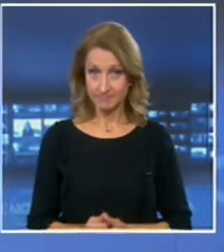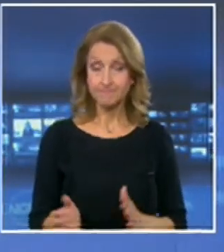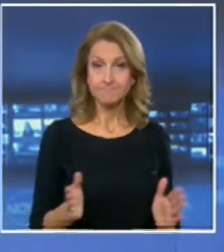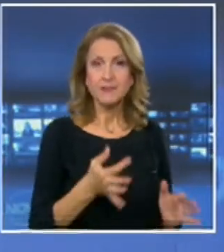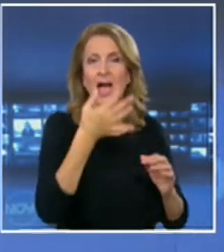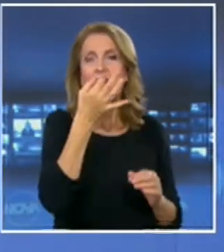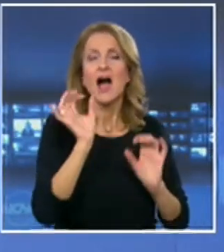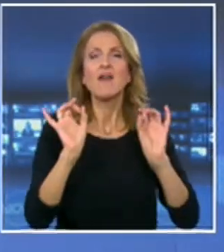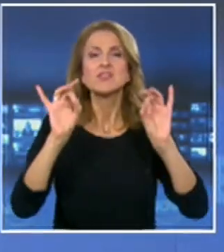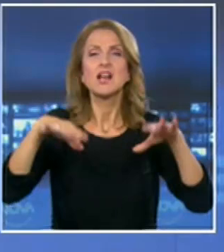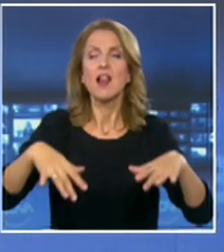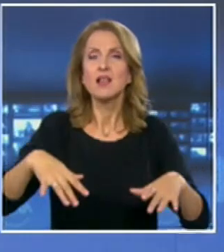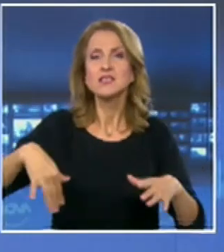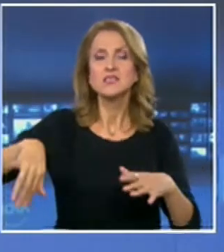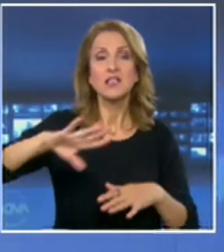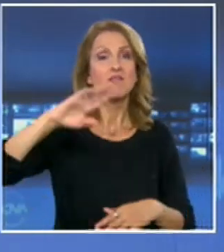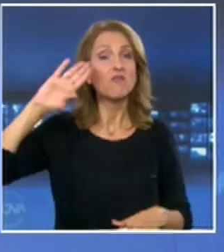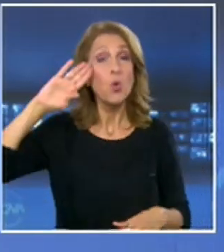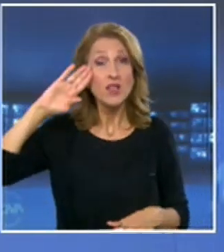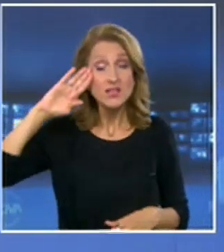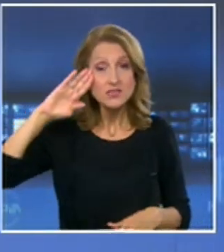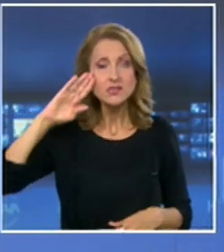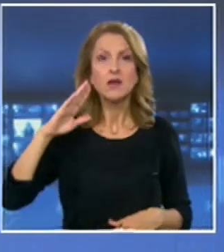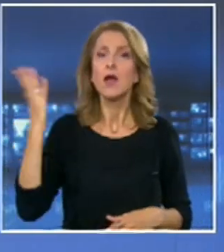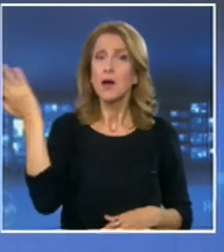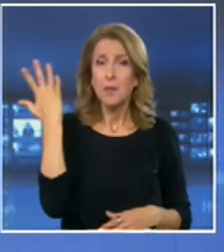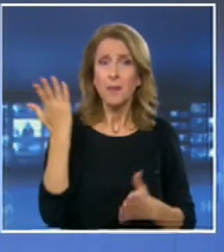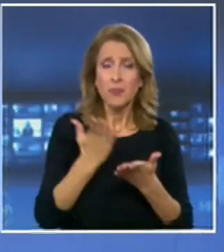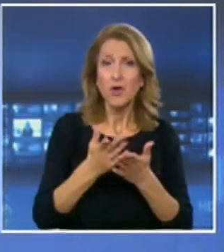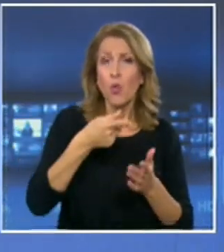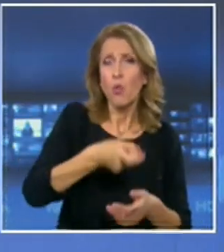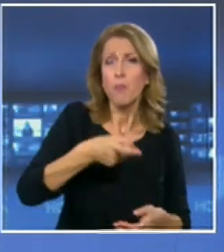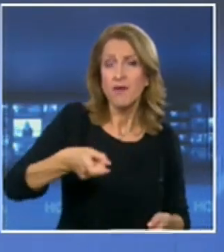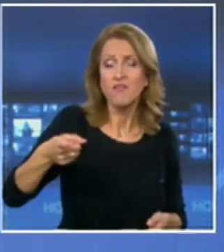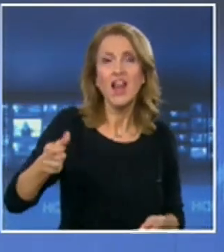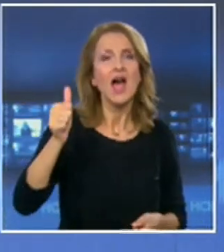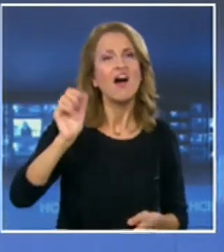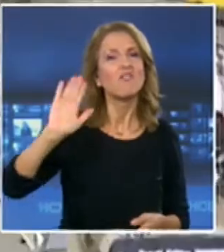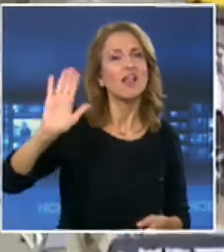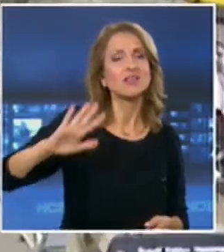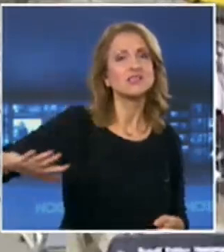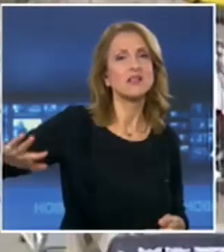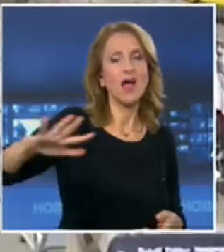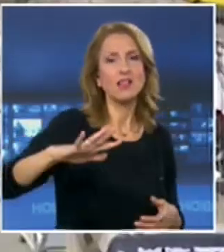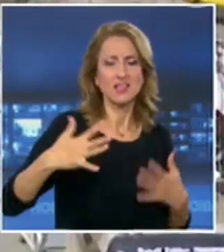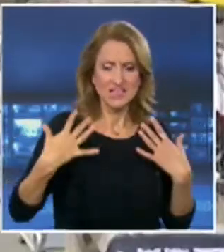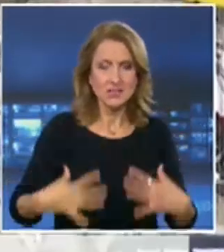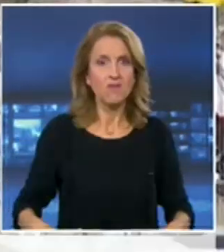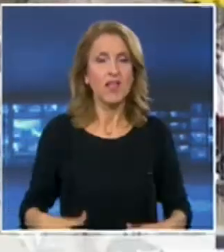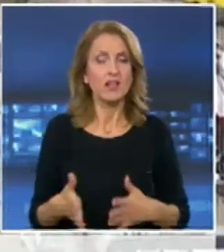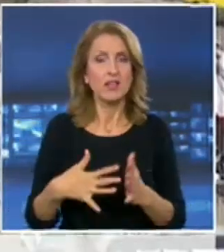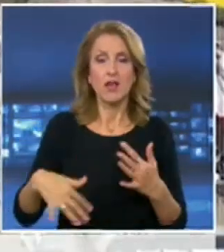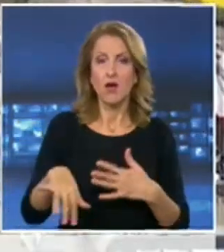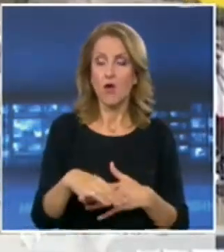Австралийски войници от специалните части са убивали неправомерно цивилни в Афганистан. Това са изводите на разследване, което